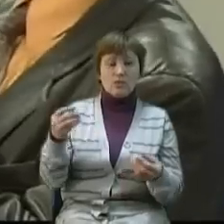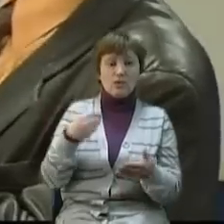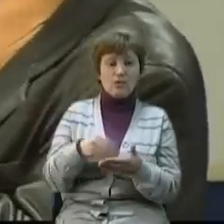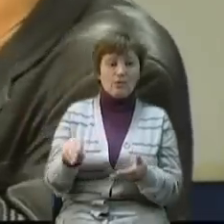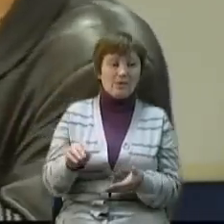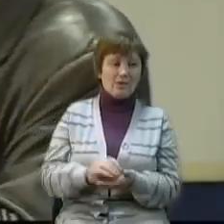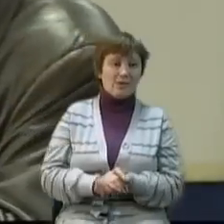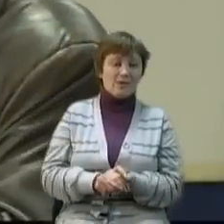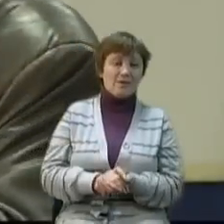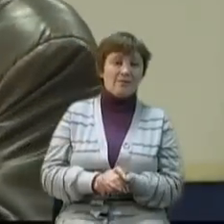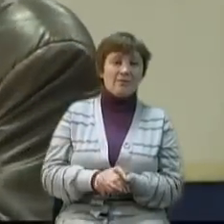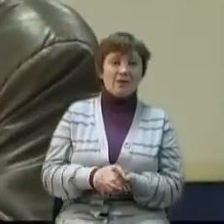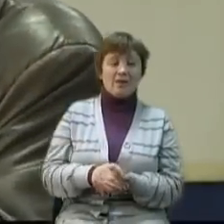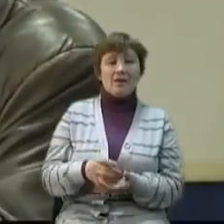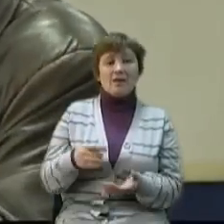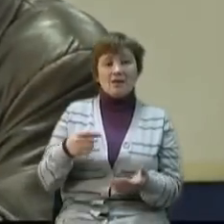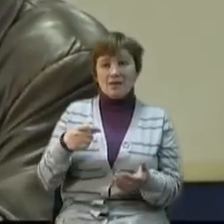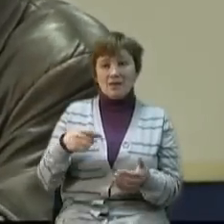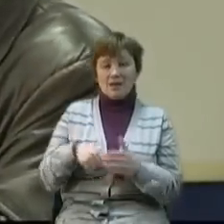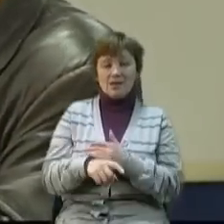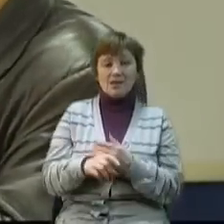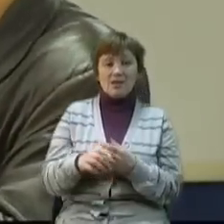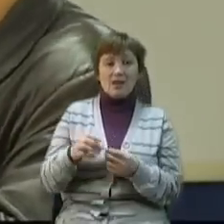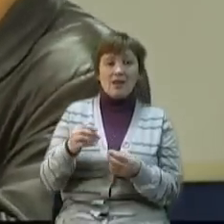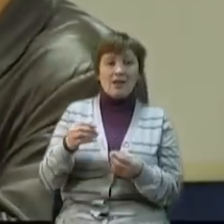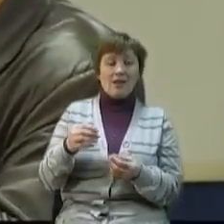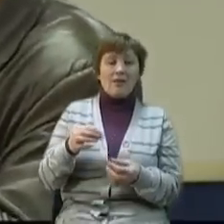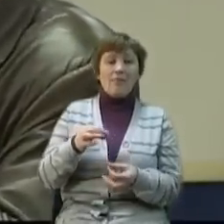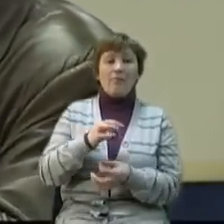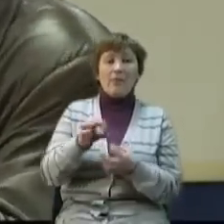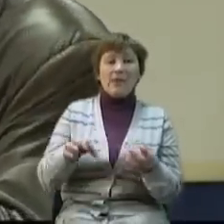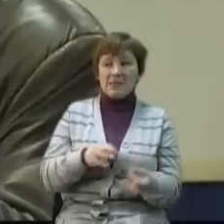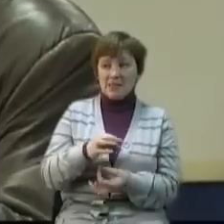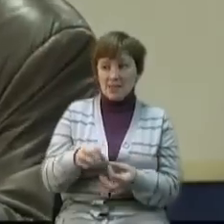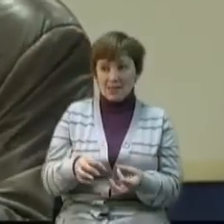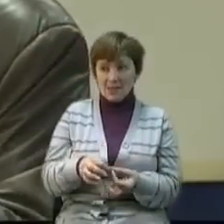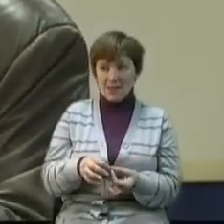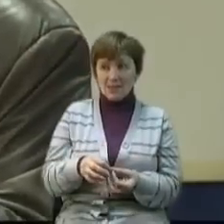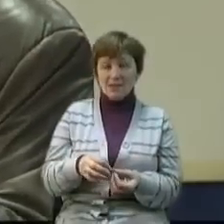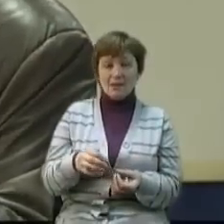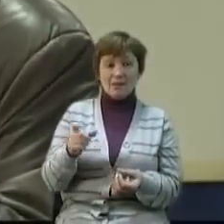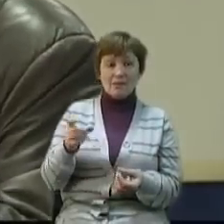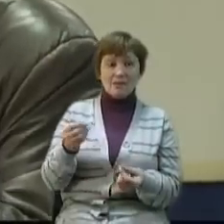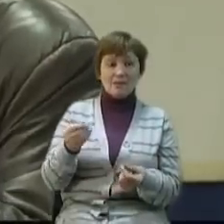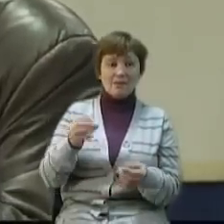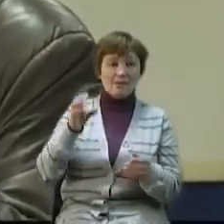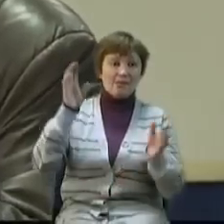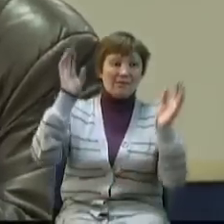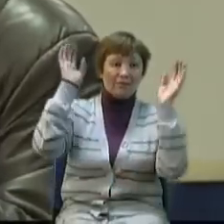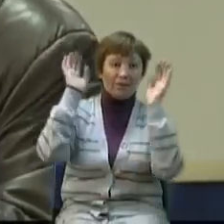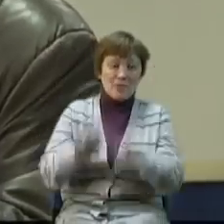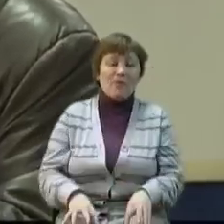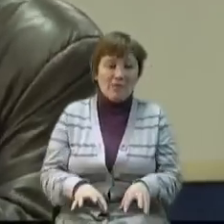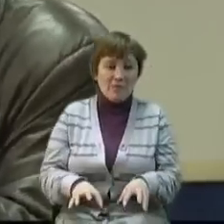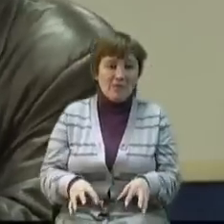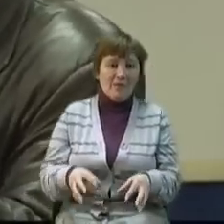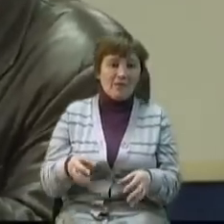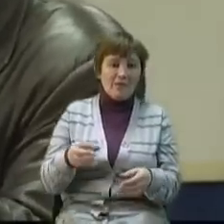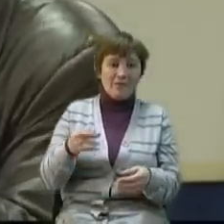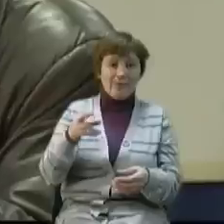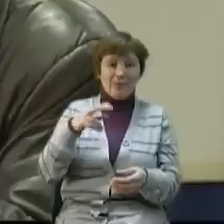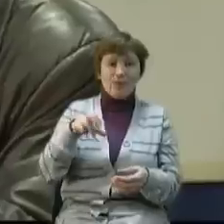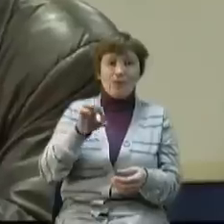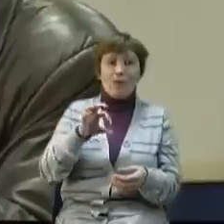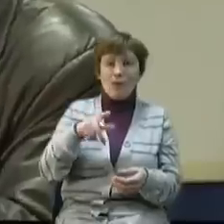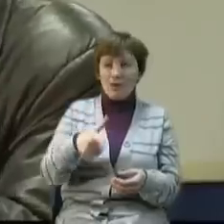Начал сначала бизнесом заниматься. Он сначала вырос, потом рухнул, я с долгами остался. Сначала вот деньги считал, потом у